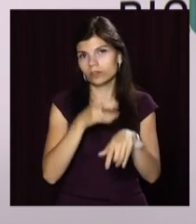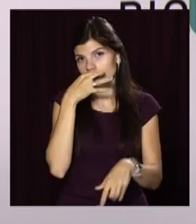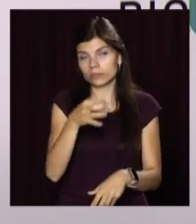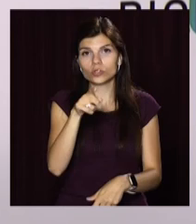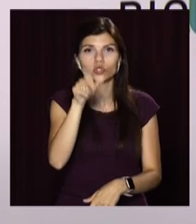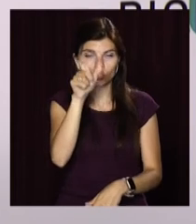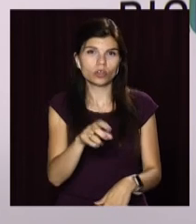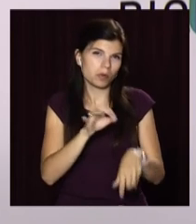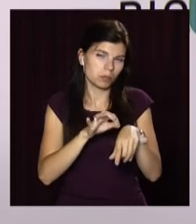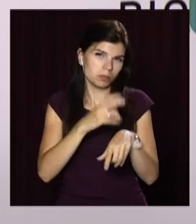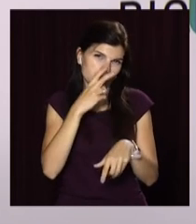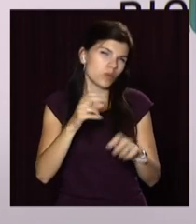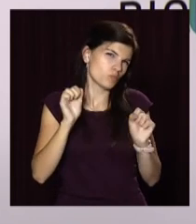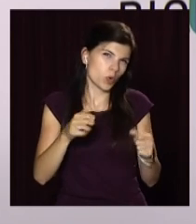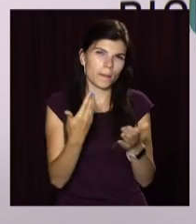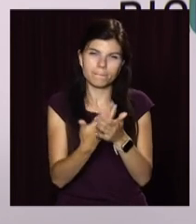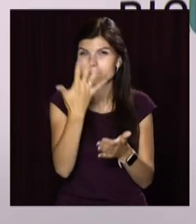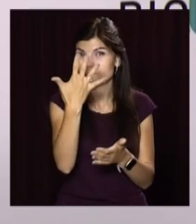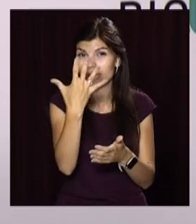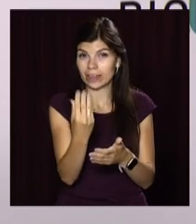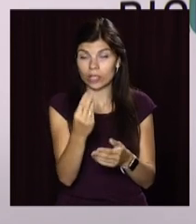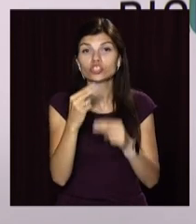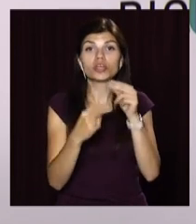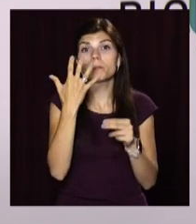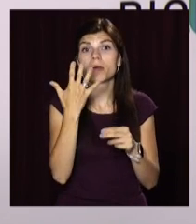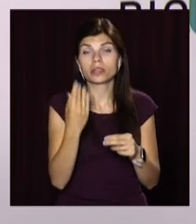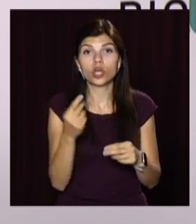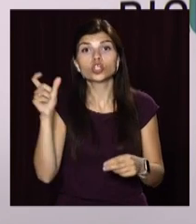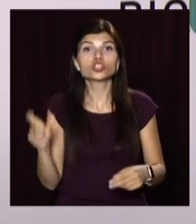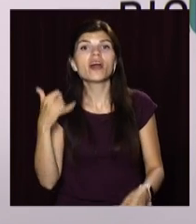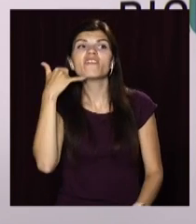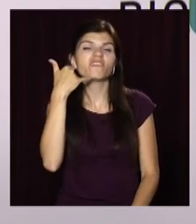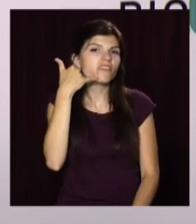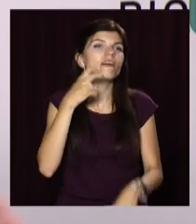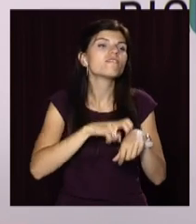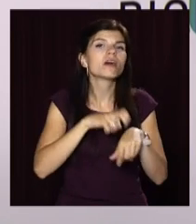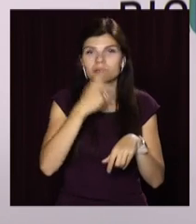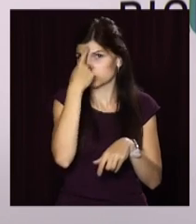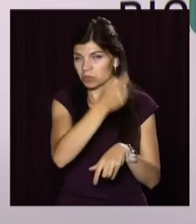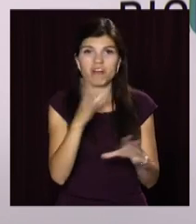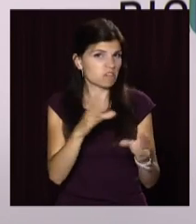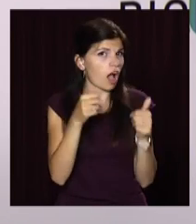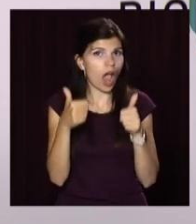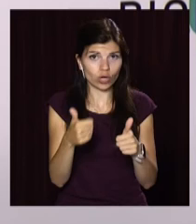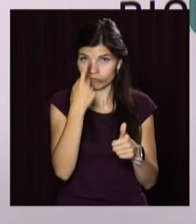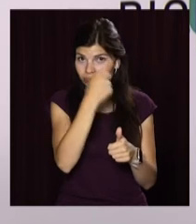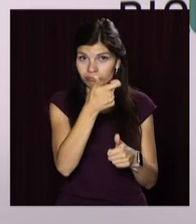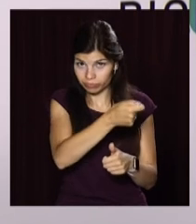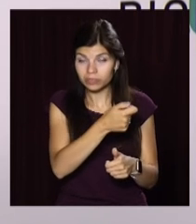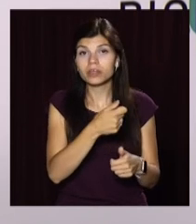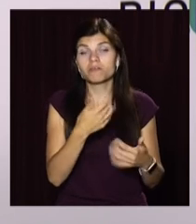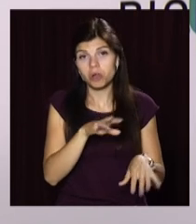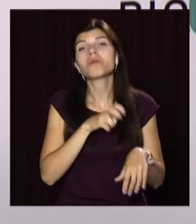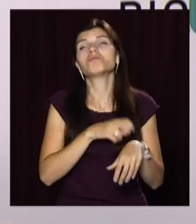що хвороба буде тривати 5 днів. Через 5 днів пацієнт зателефонував лікарю, все добре, і